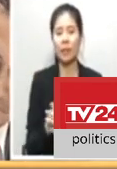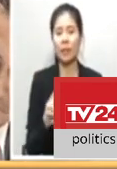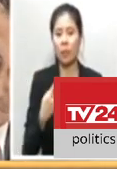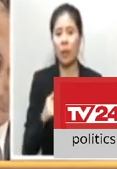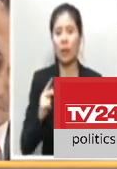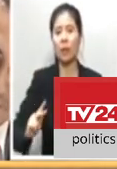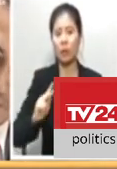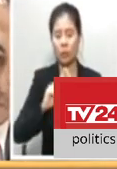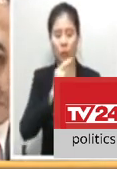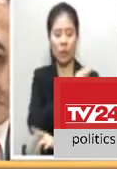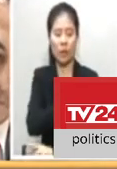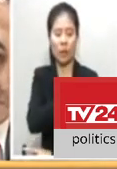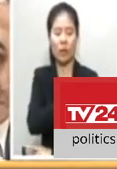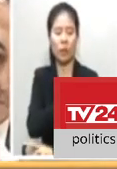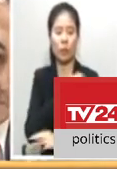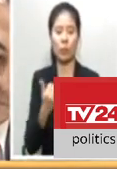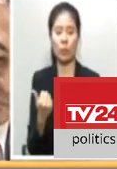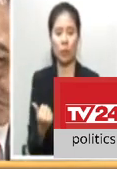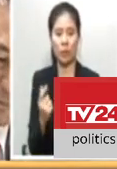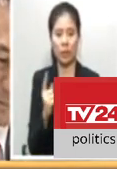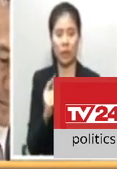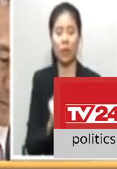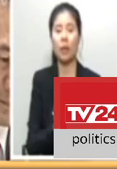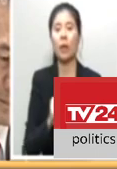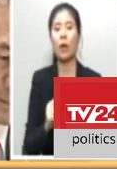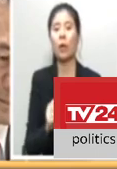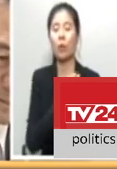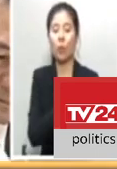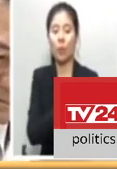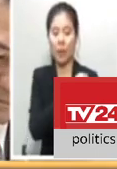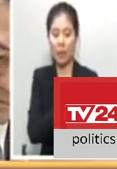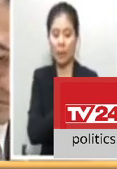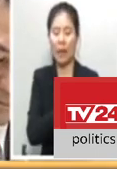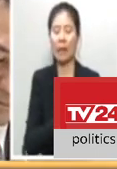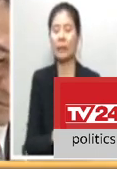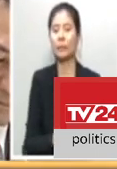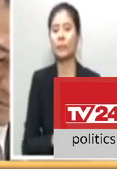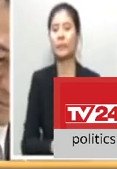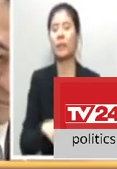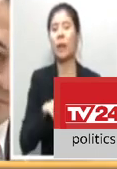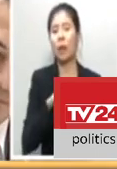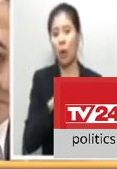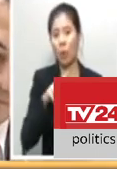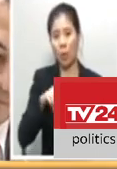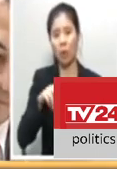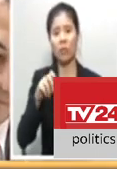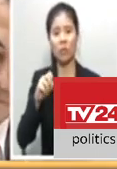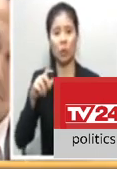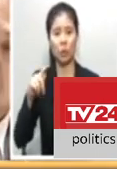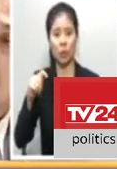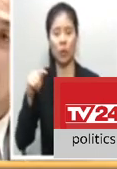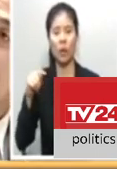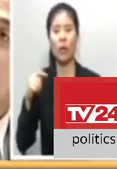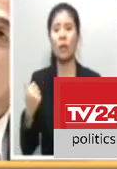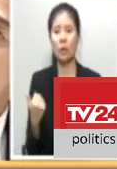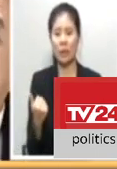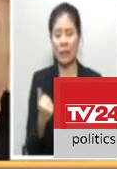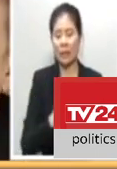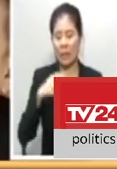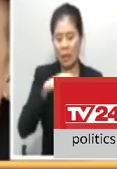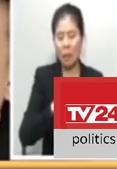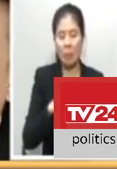จจุบันนี้เนี่ยนะครับอย่างโรงพยาบาลตามตำบลเนี่ยรพสตเนี่ยทั่วประเทศมีอยู่ 9,700 กว่า